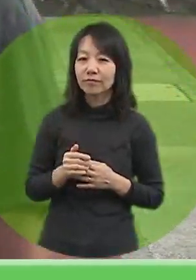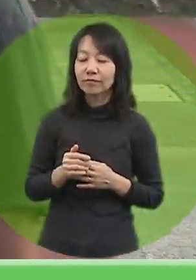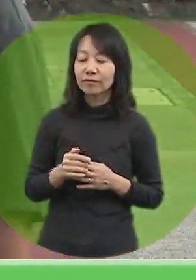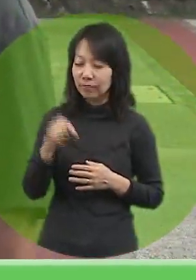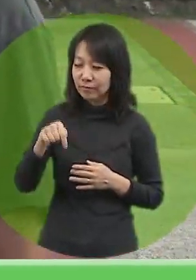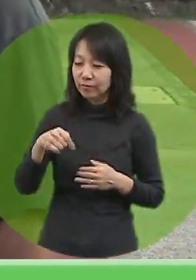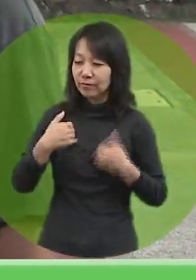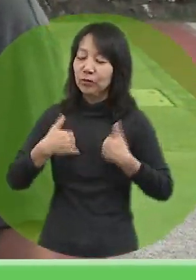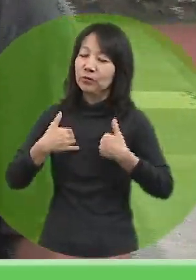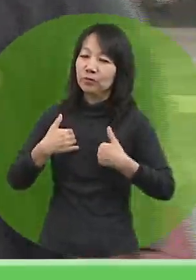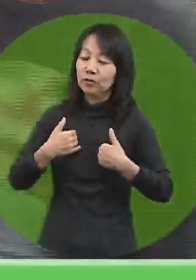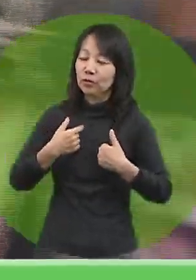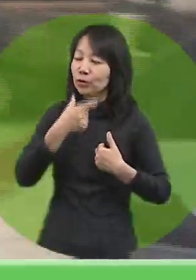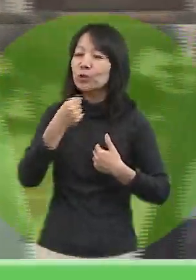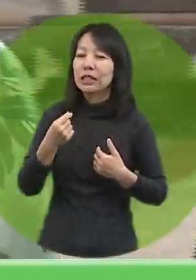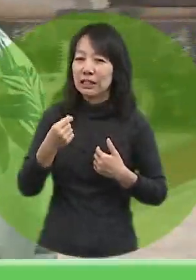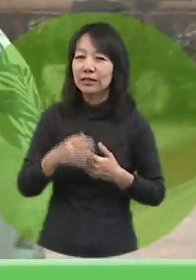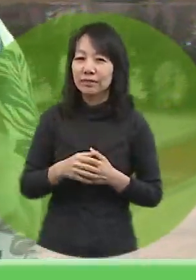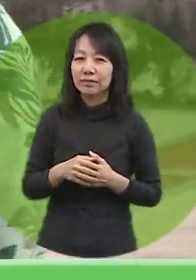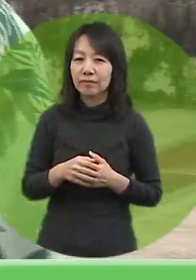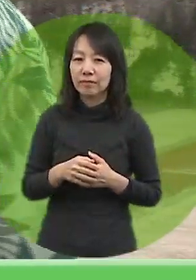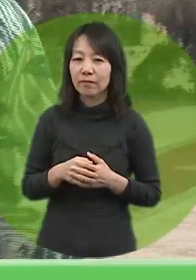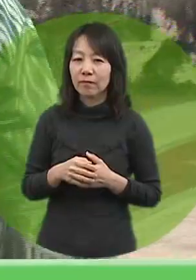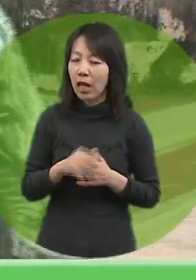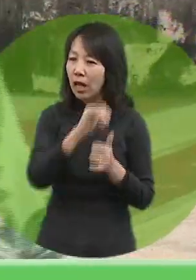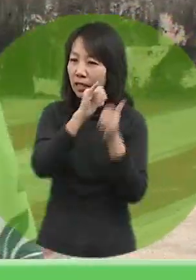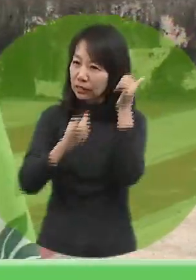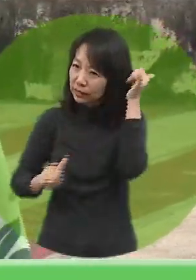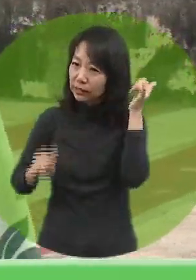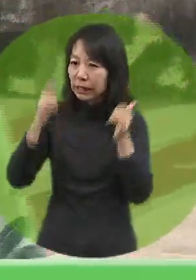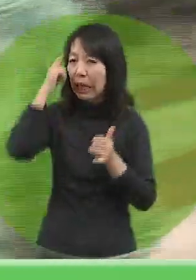it here. I like it. Nice. Yeah, yeah. Yeah. Historic.